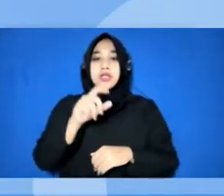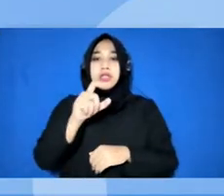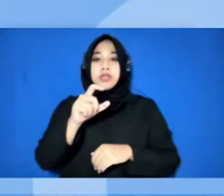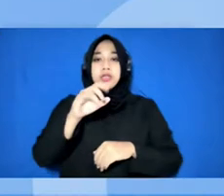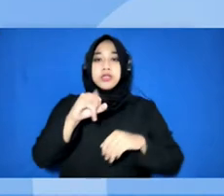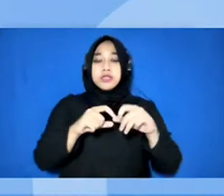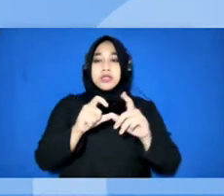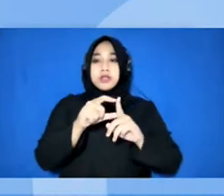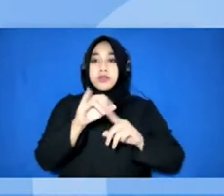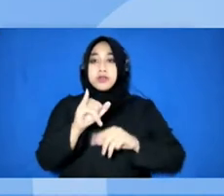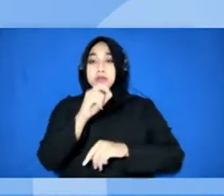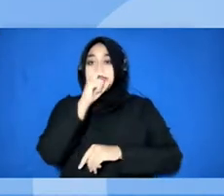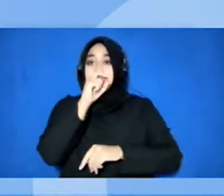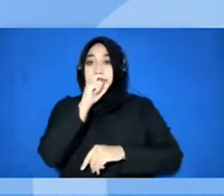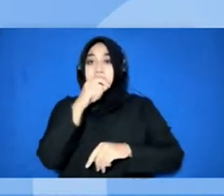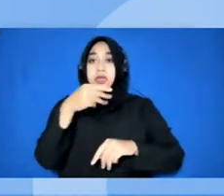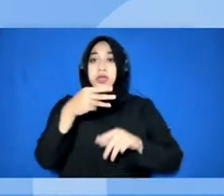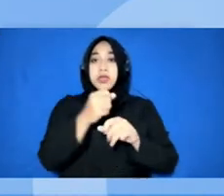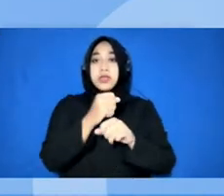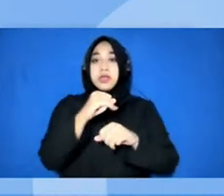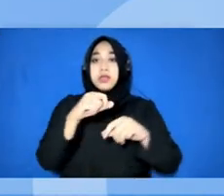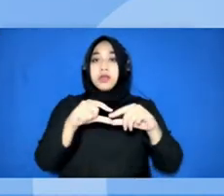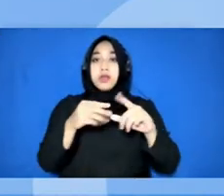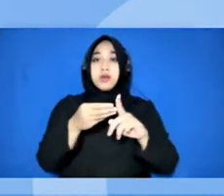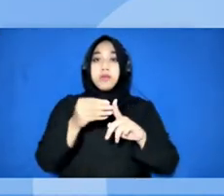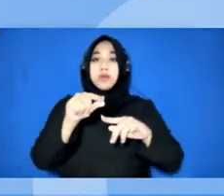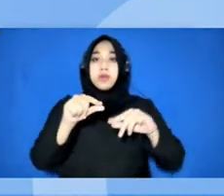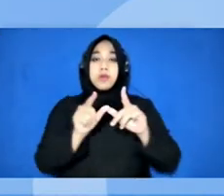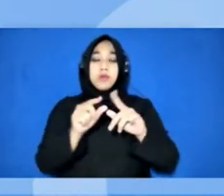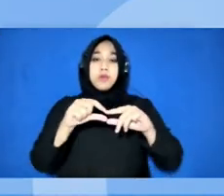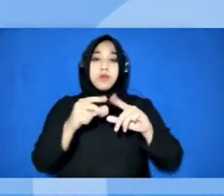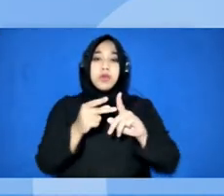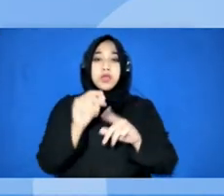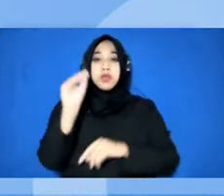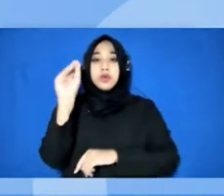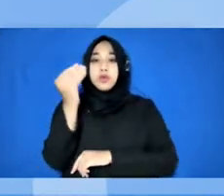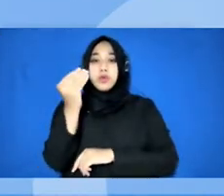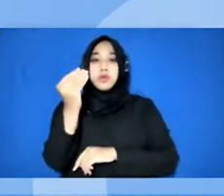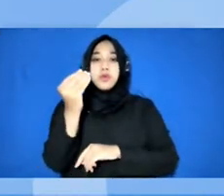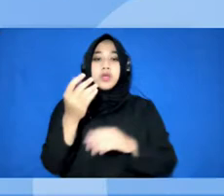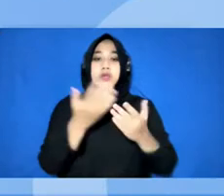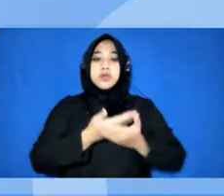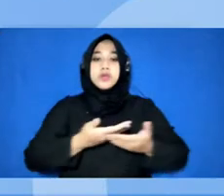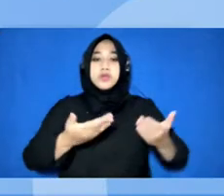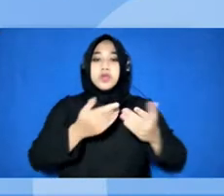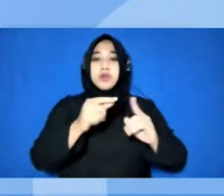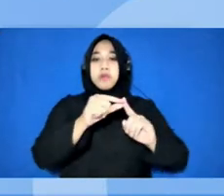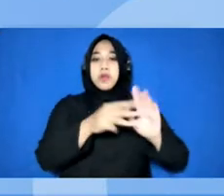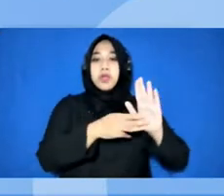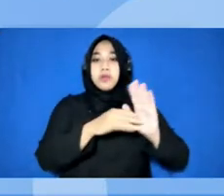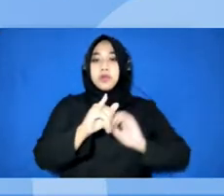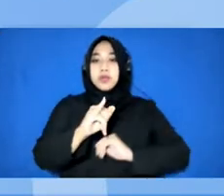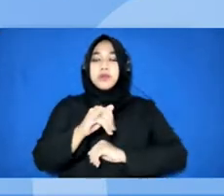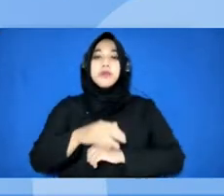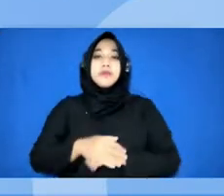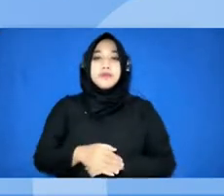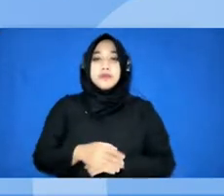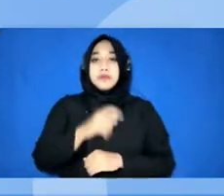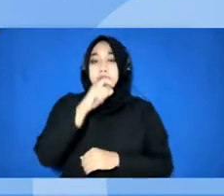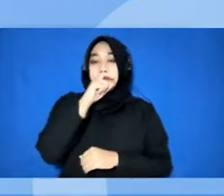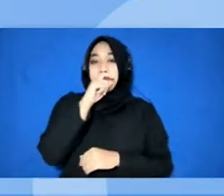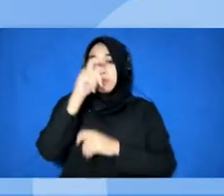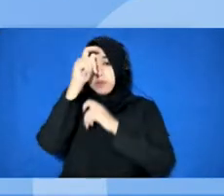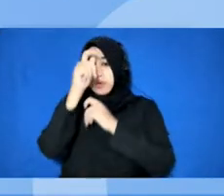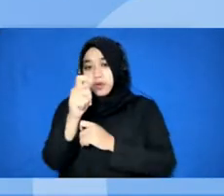Bapak Egy Abdul Wahid. Yang kami hormati Ketua Bidang Kesehatan dan Sosial Palang Merah Indonesia, Bapak